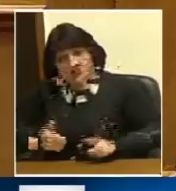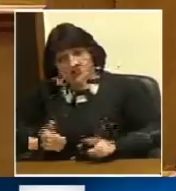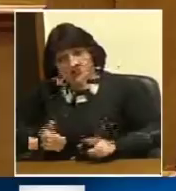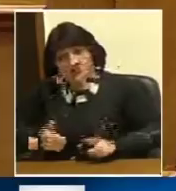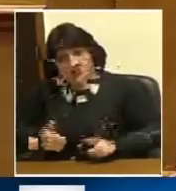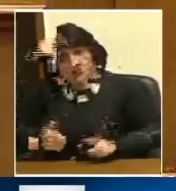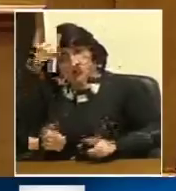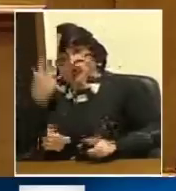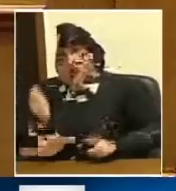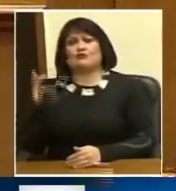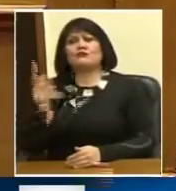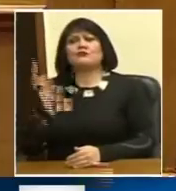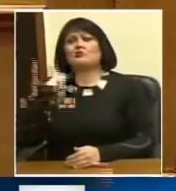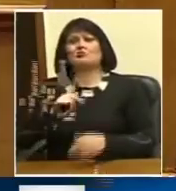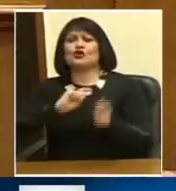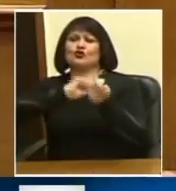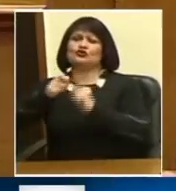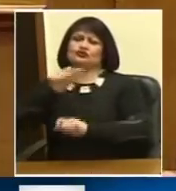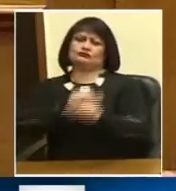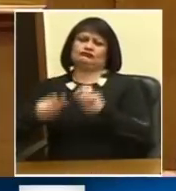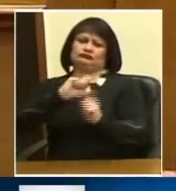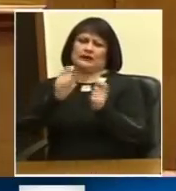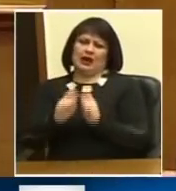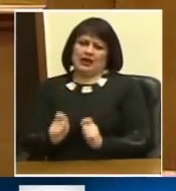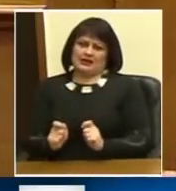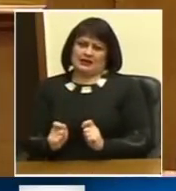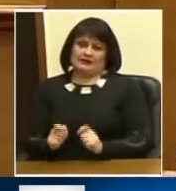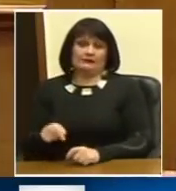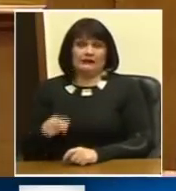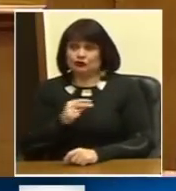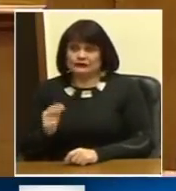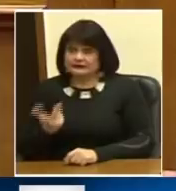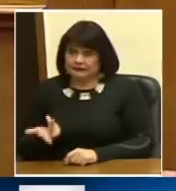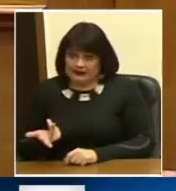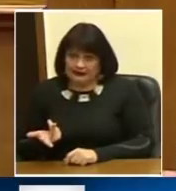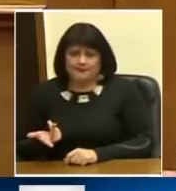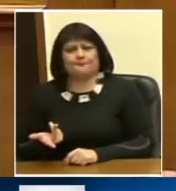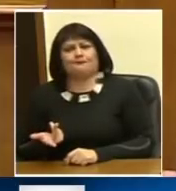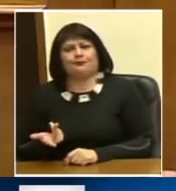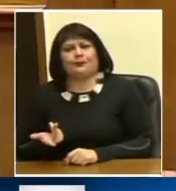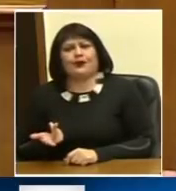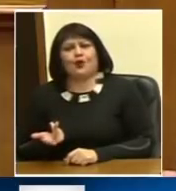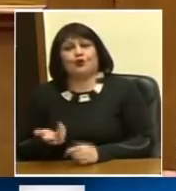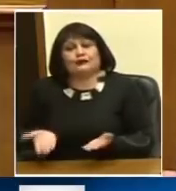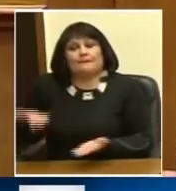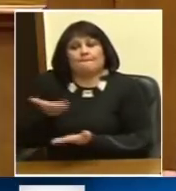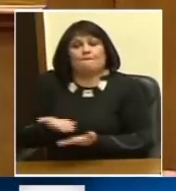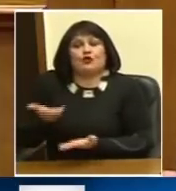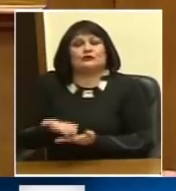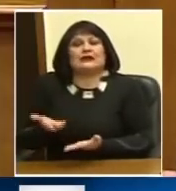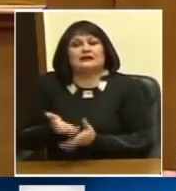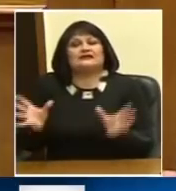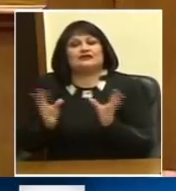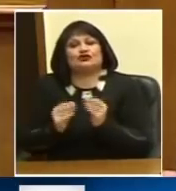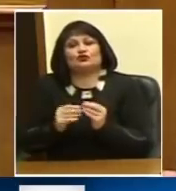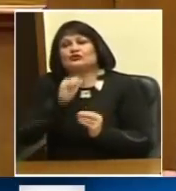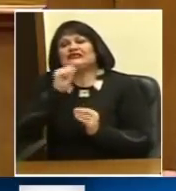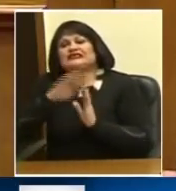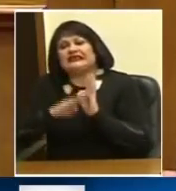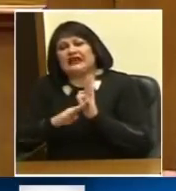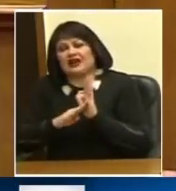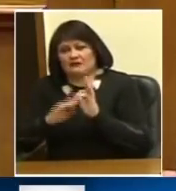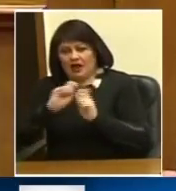για τον κοινωνικό μετασχηματισμό. Αυτό όμως δεν σημαίνει ότι στις προτάσεις για την αναθεώρηση του